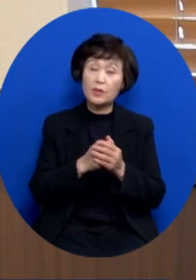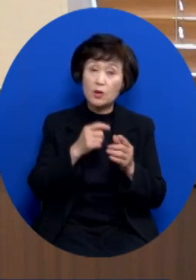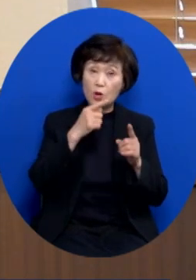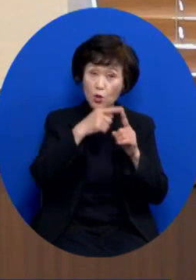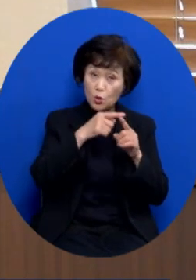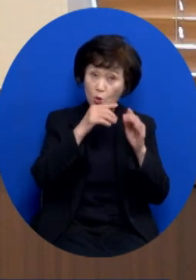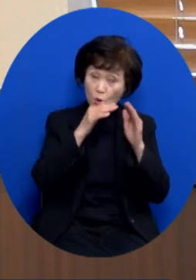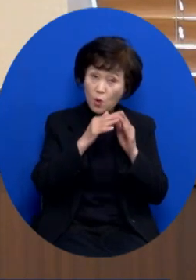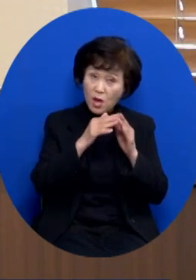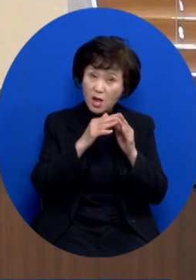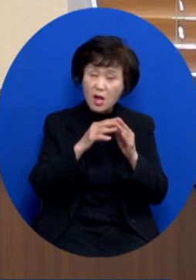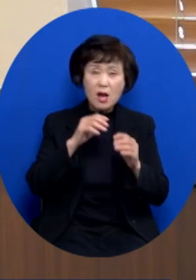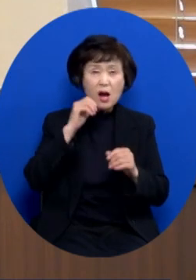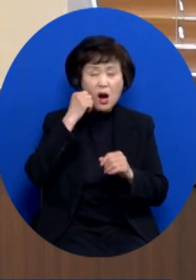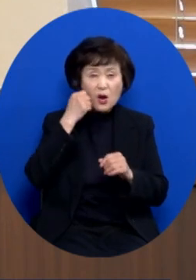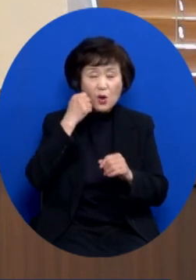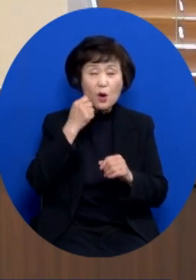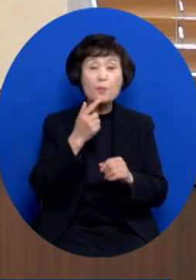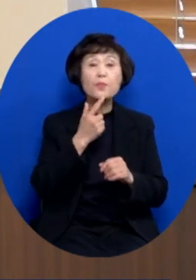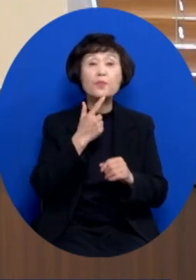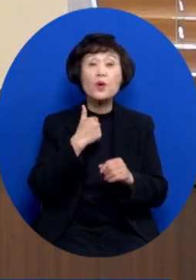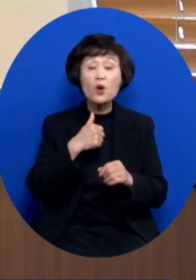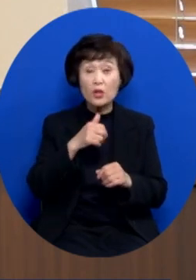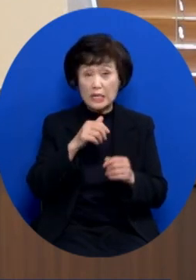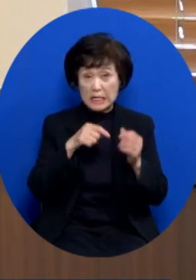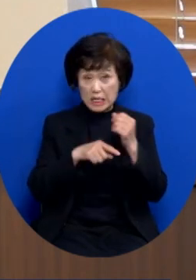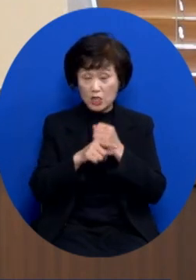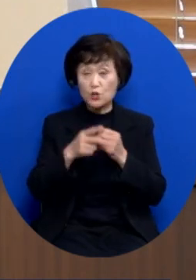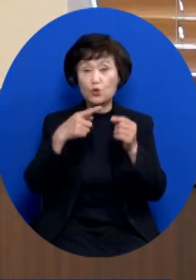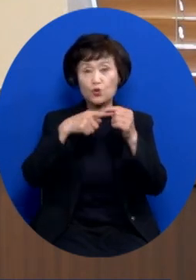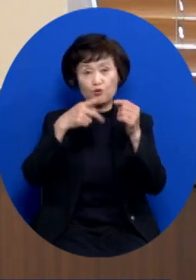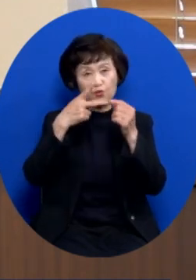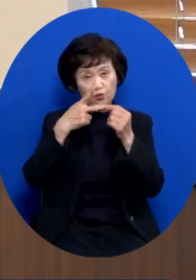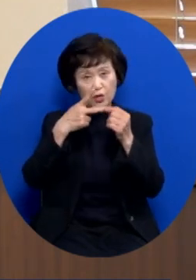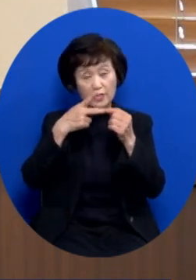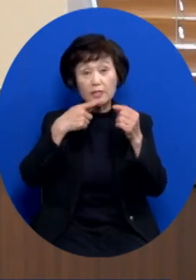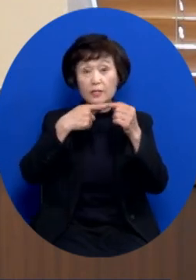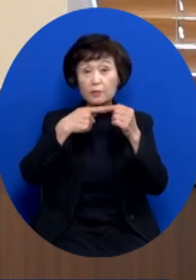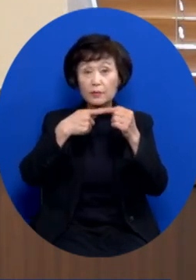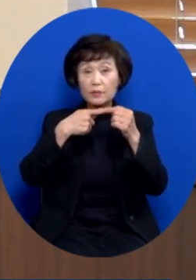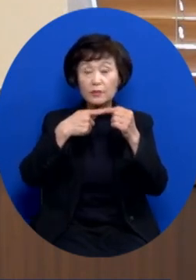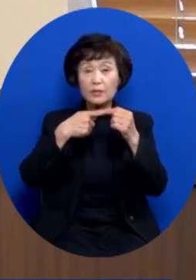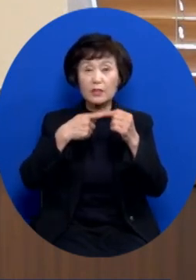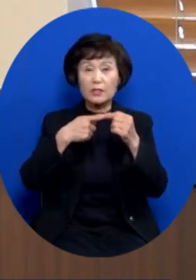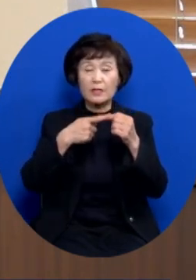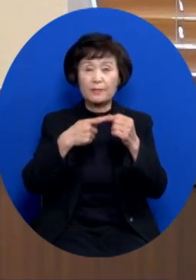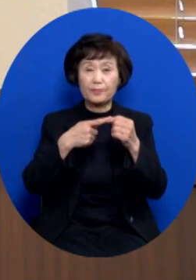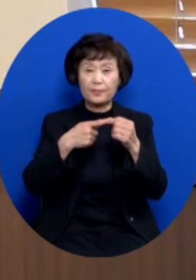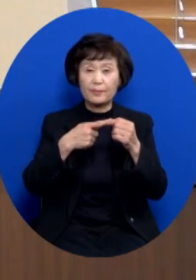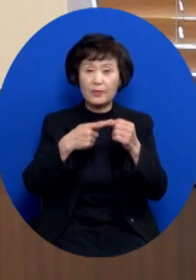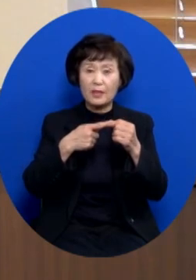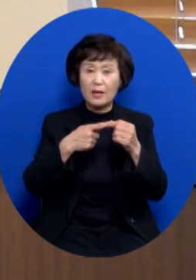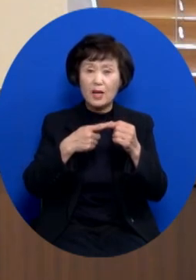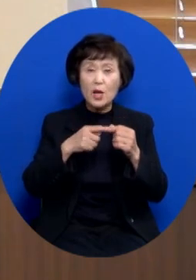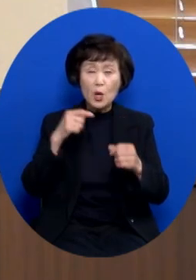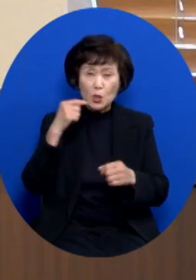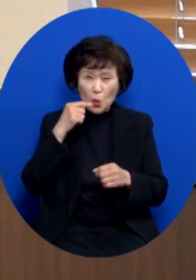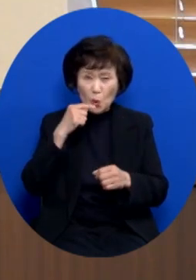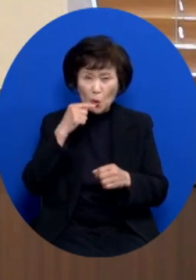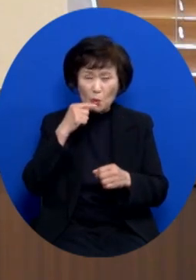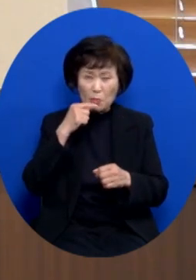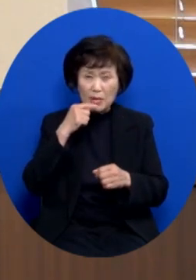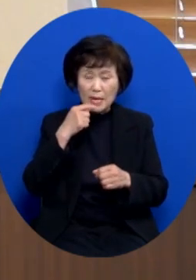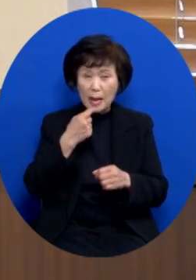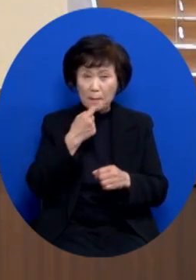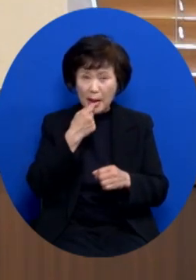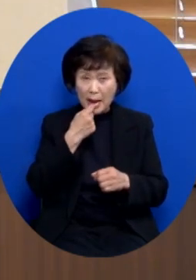교회가 어려움을 겪는 이유는 두 가지가 있다고 하신 것 같아요. 첫째는 소금이 맛을 잃으면